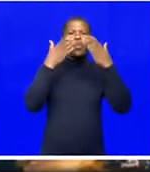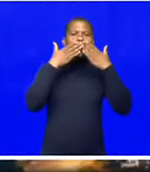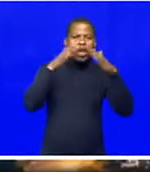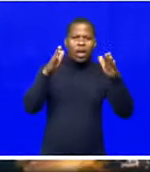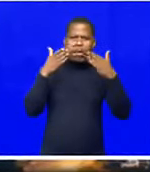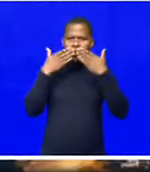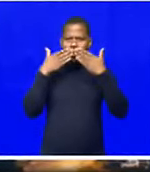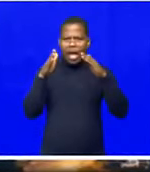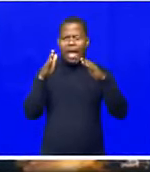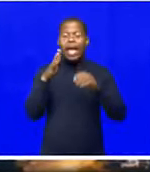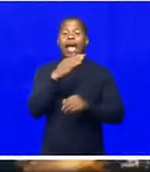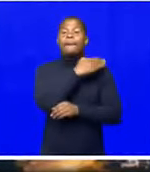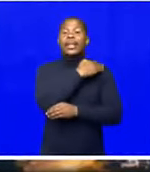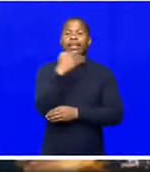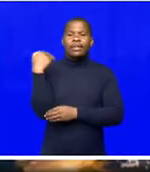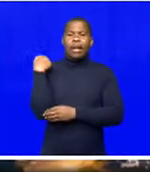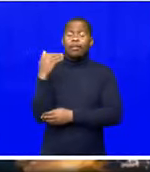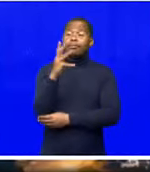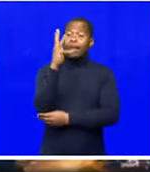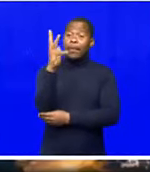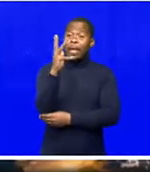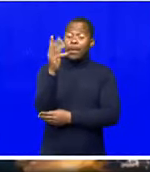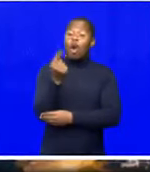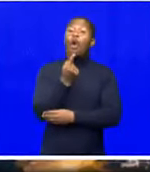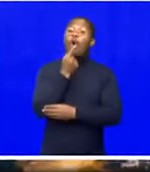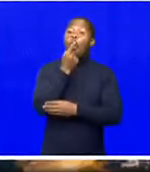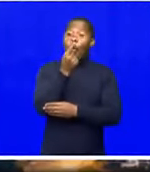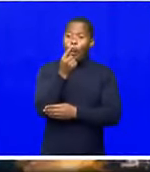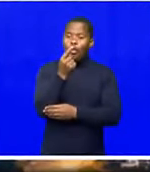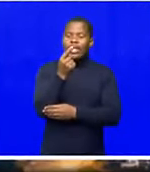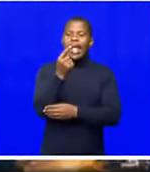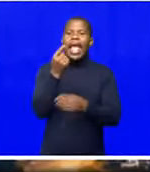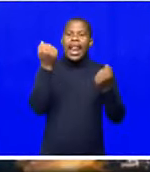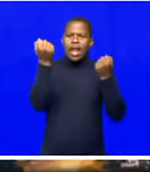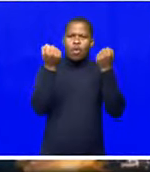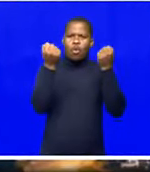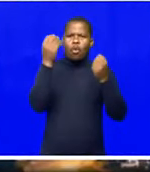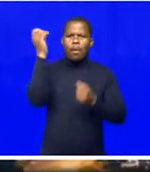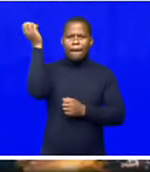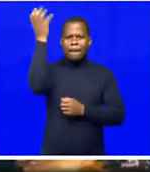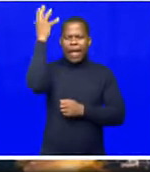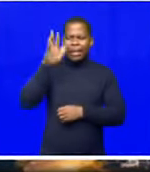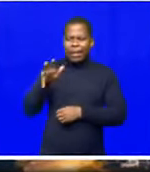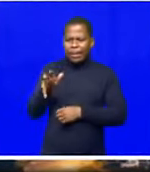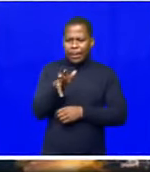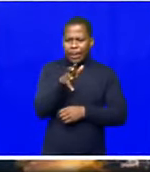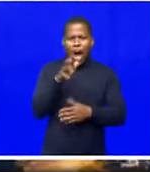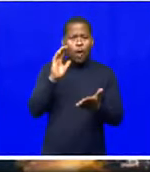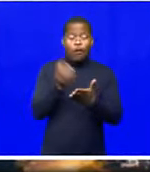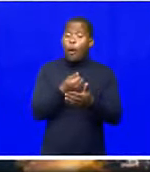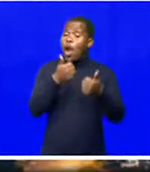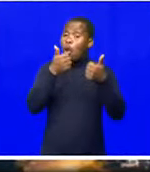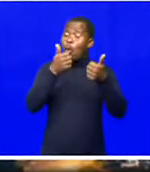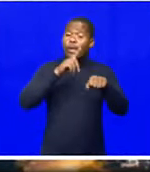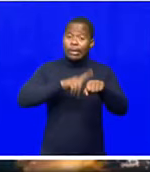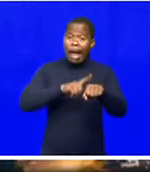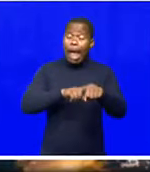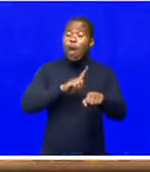Indvuna ichazile ukuthi letigulumba tifike ngesikhathi lesikahle ngoba sesikhathi sekulima lapho khona sive sitidzinga